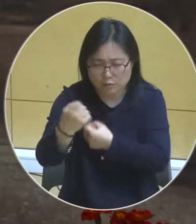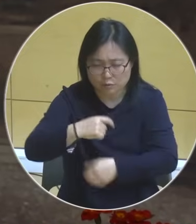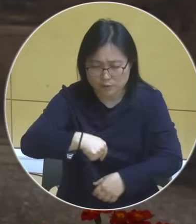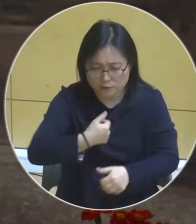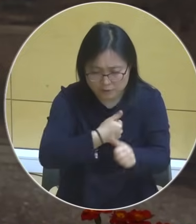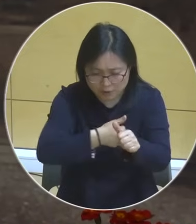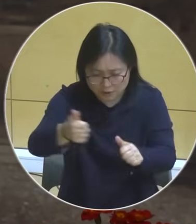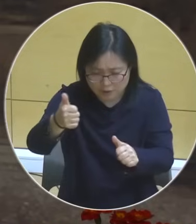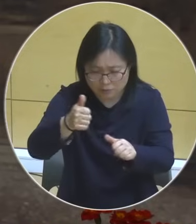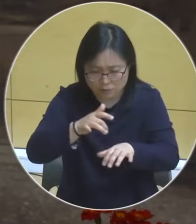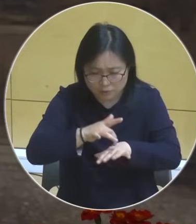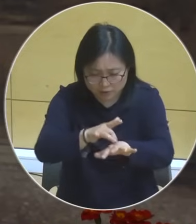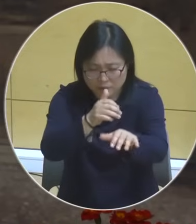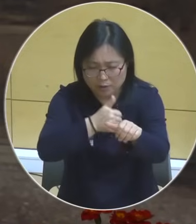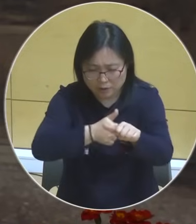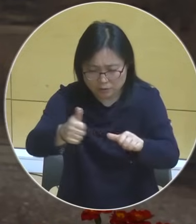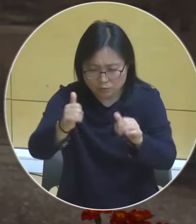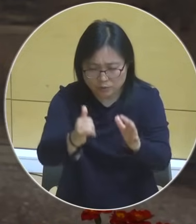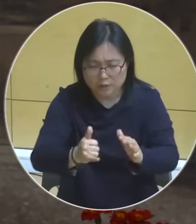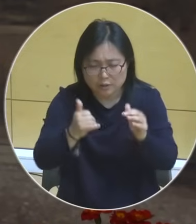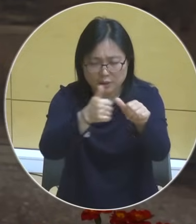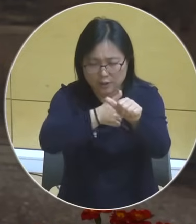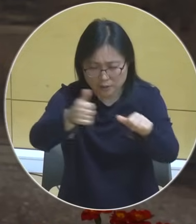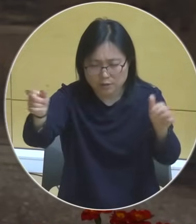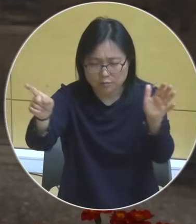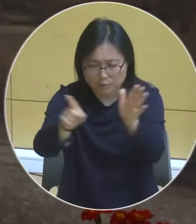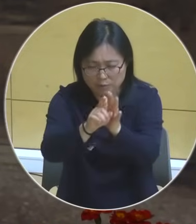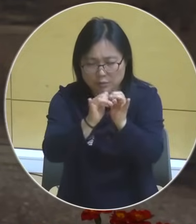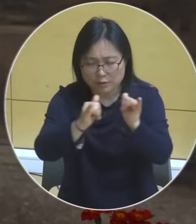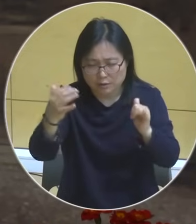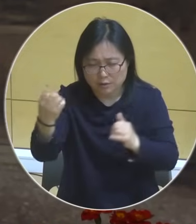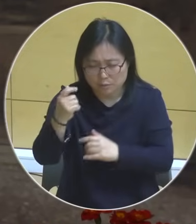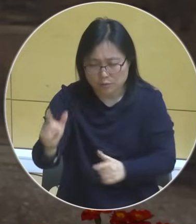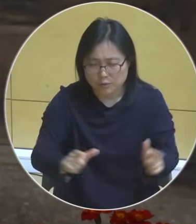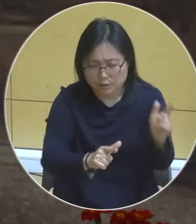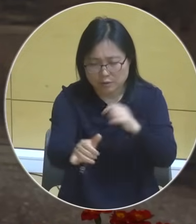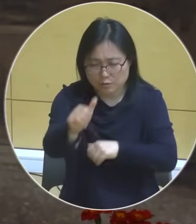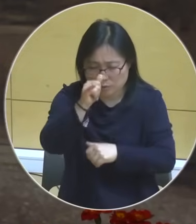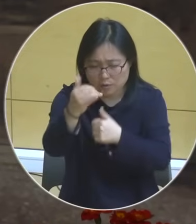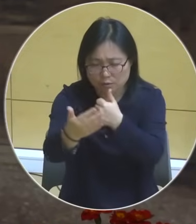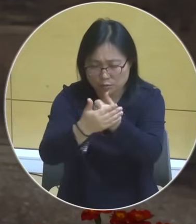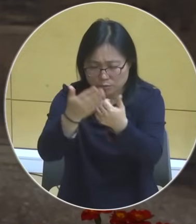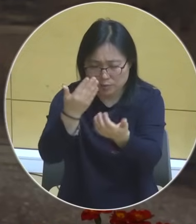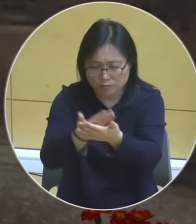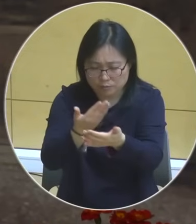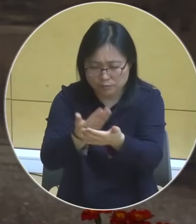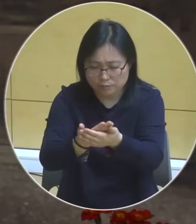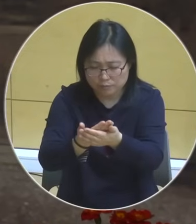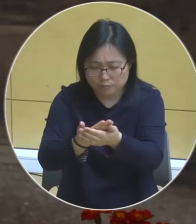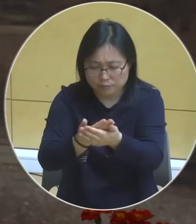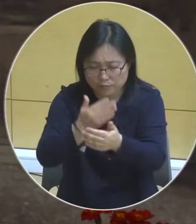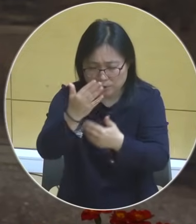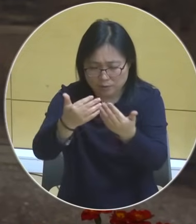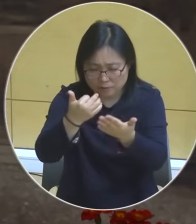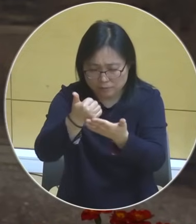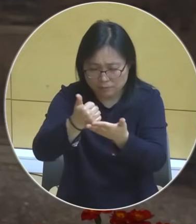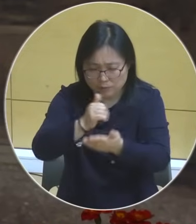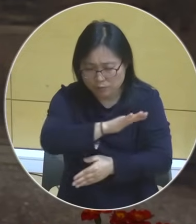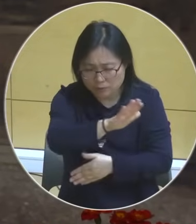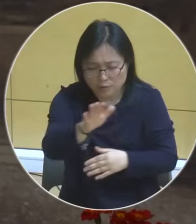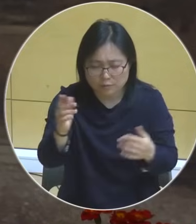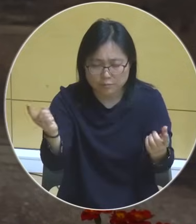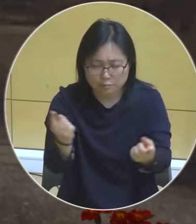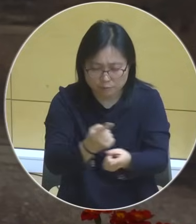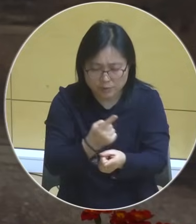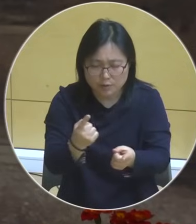이기고 사단을 이기고 세상을 이기는 믿음의 사람으로 살아갈 수 있도록 도와주시옵소서. 하나님, 우리는